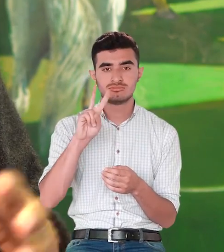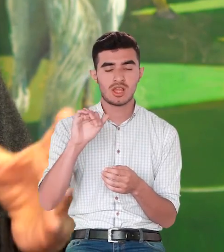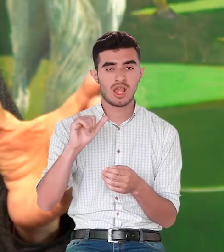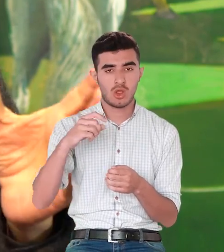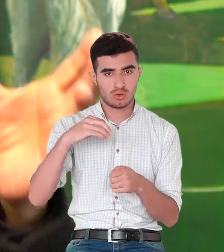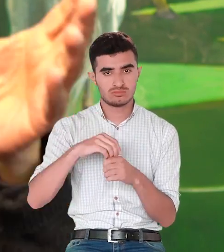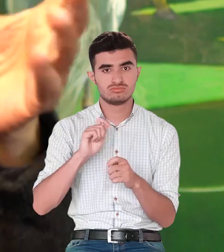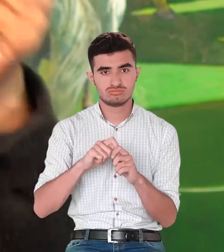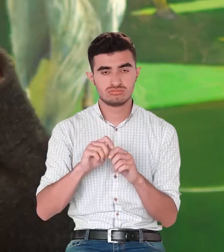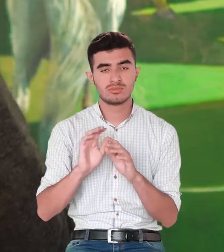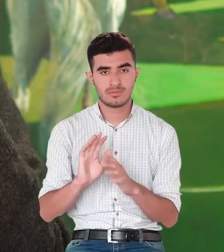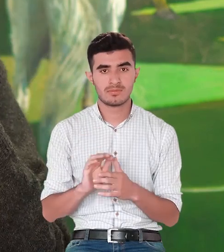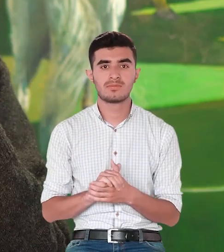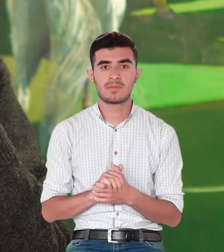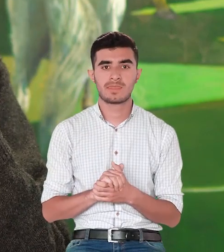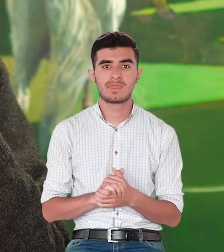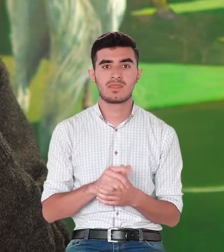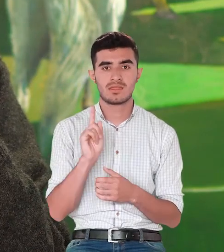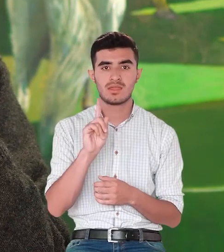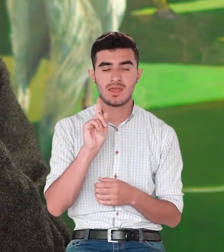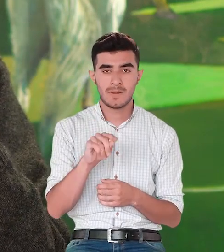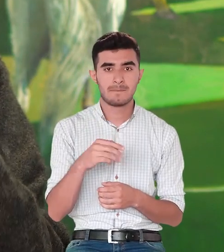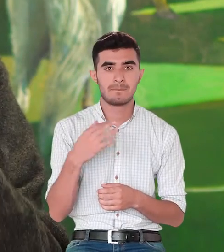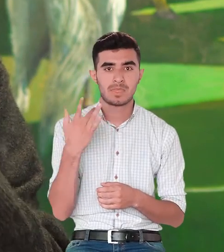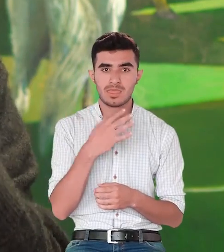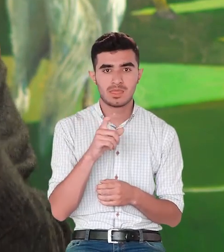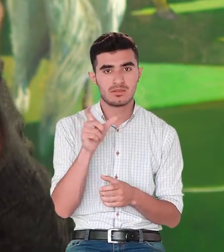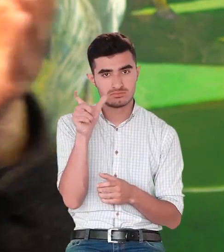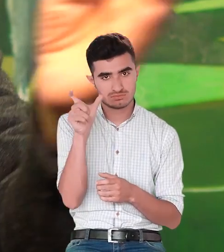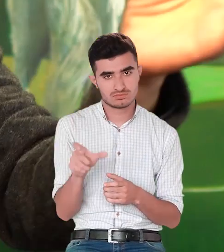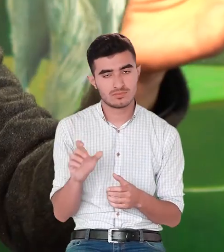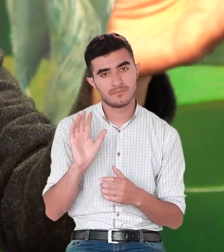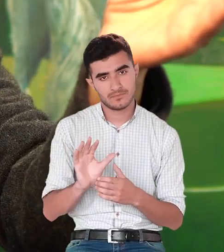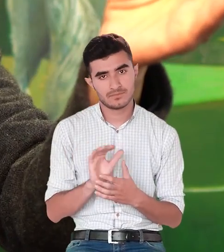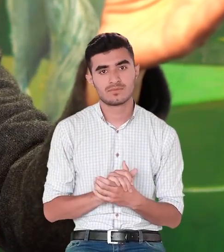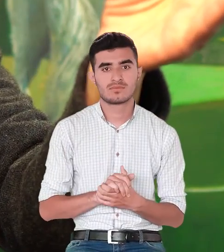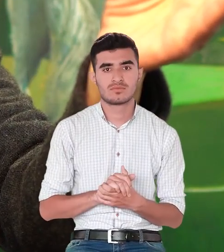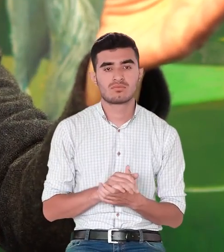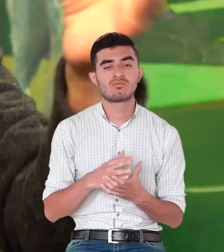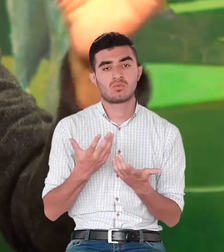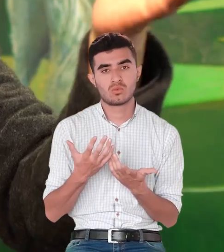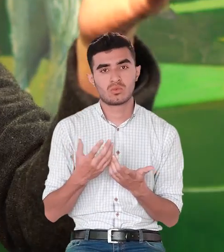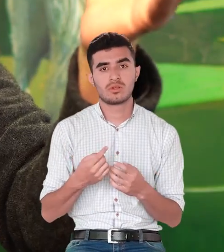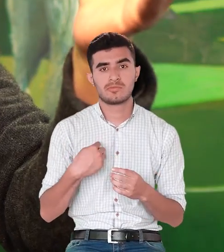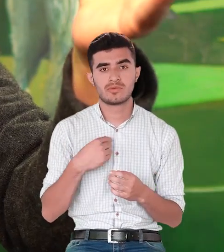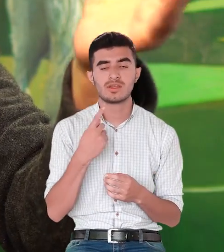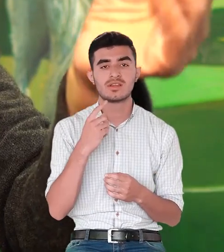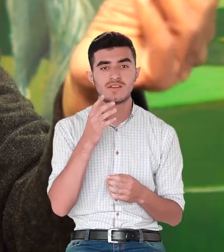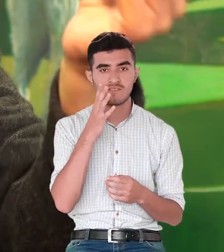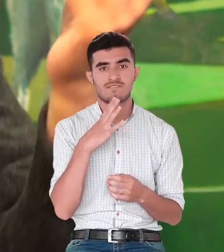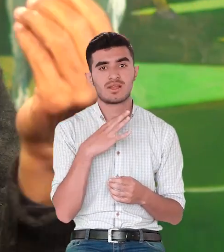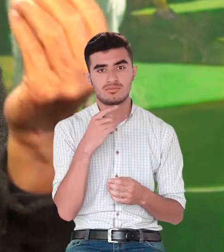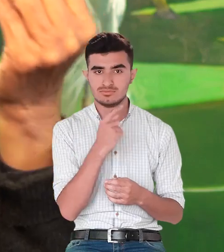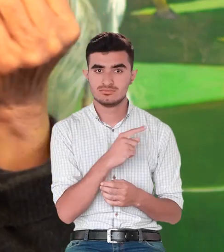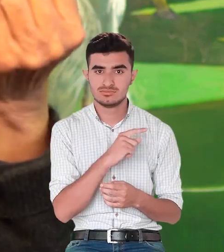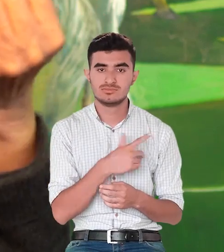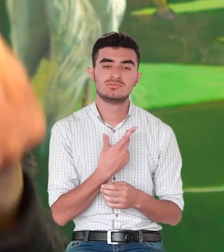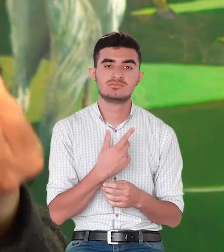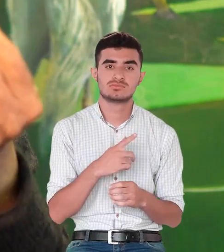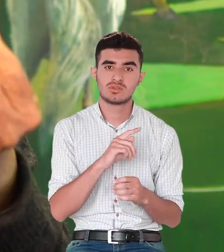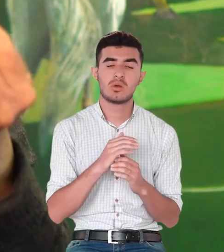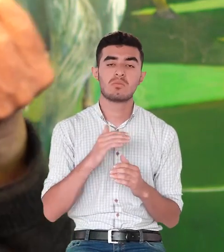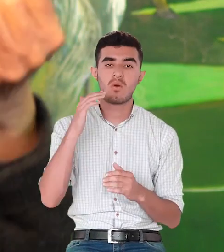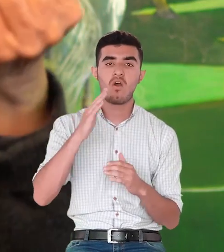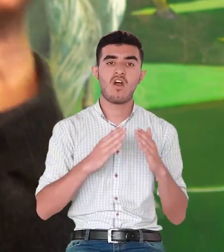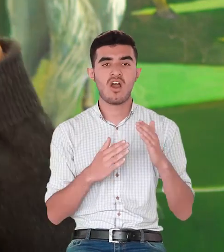کہنے لگی کہ آپ یہ کیسے بنا لیتے ہیں؟ میں نے کہا بی میں آپ کو دیکھتا ہوں جیسا, تو مجھے آپ کی شکل جو ہے اگر اس میں کوئی